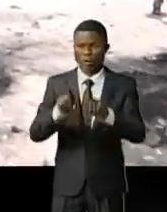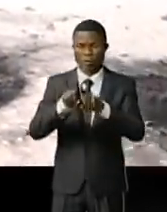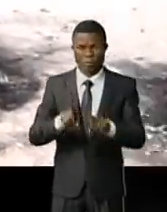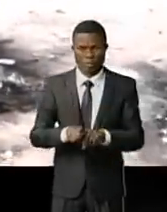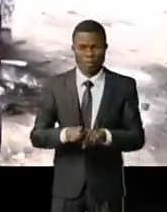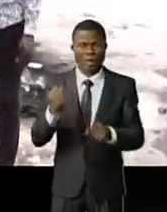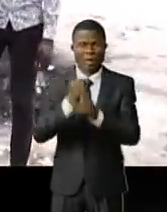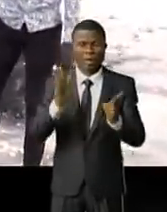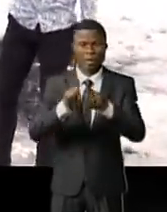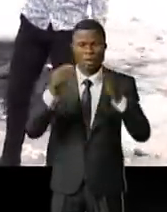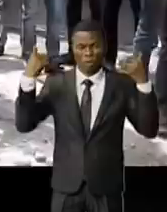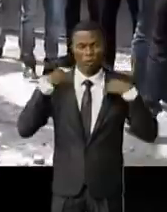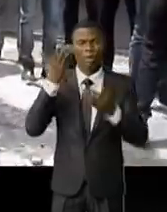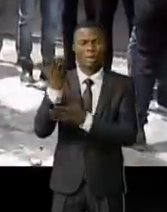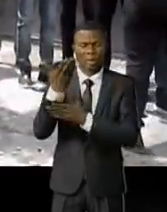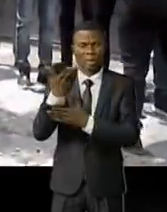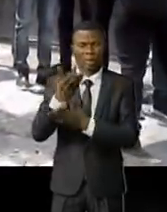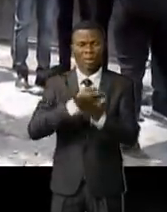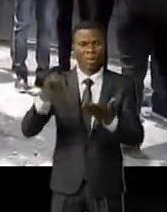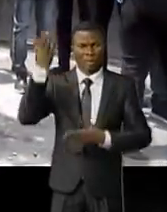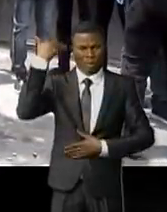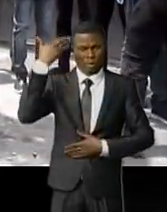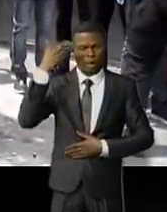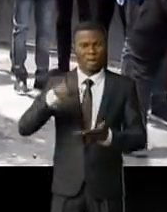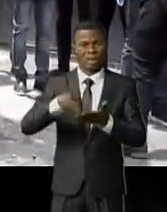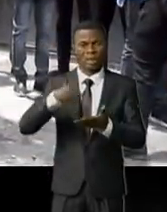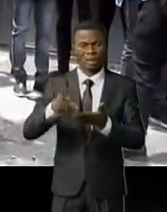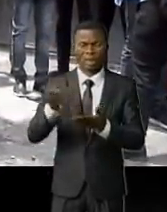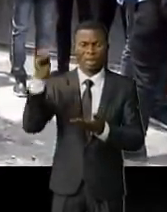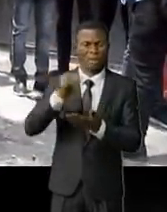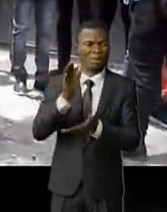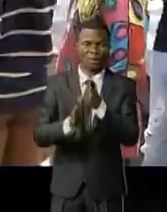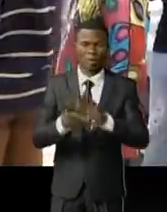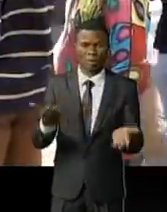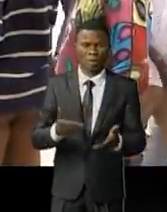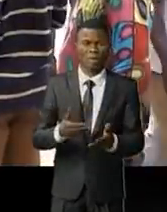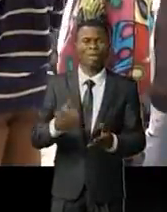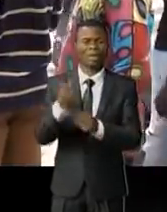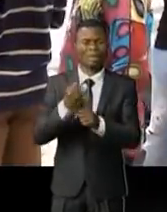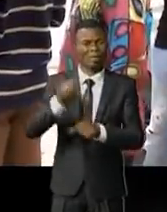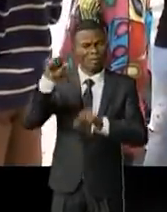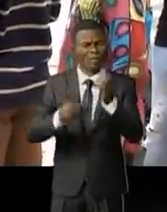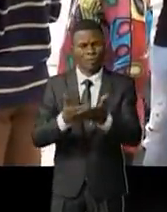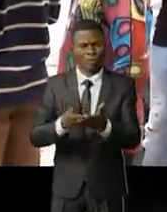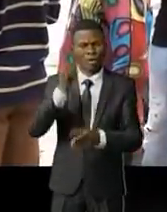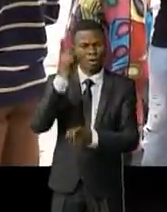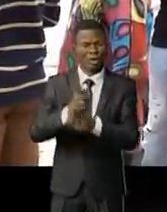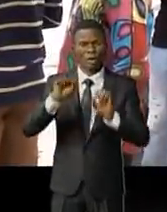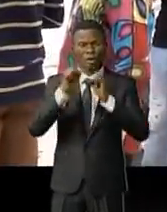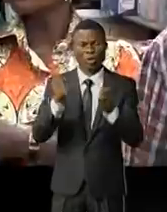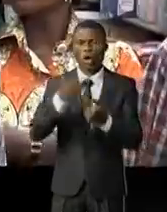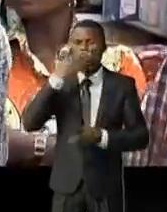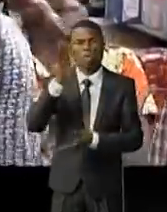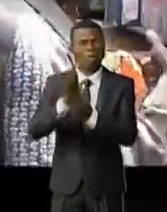où les agents et cadres revendiquent depuis quelques semaines les paiements de leurs primes, les bonnes conditions de travail, la justice sociale, les soins